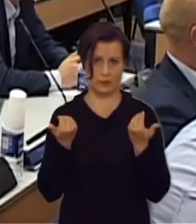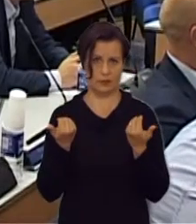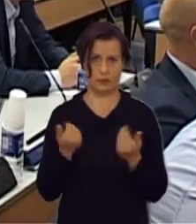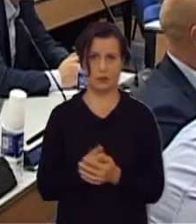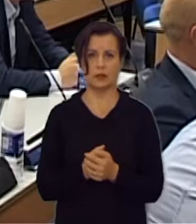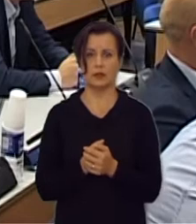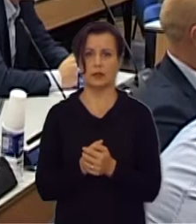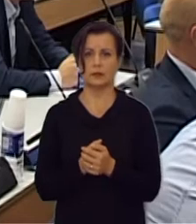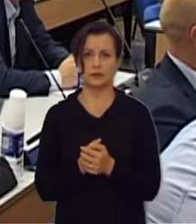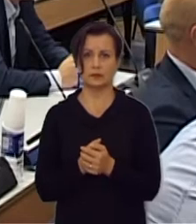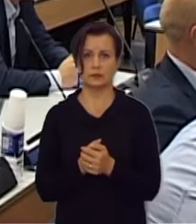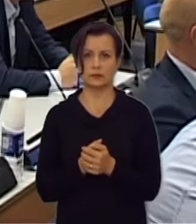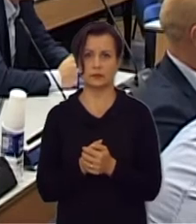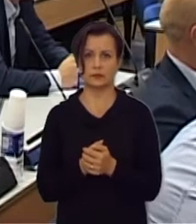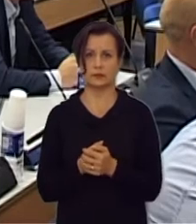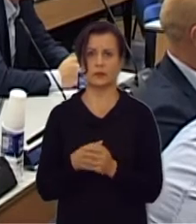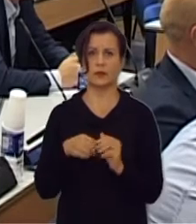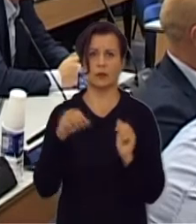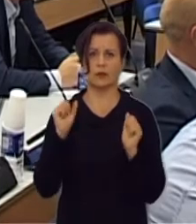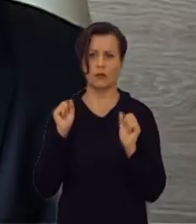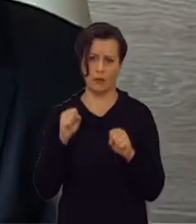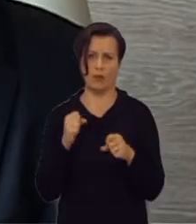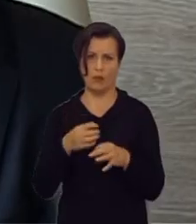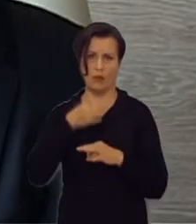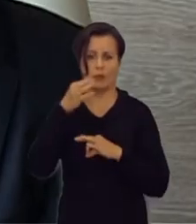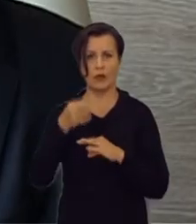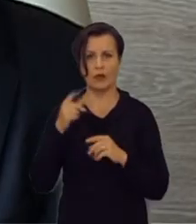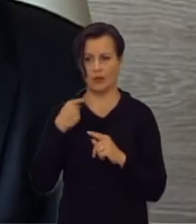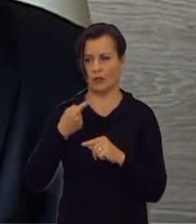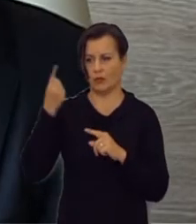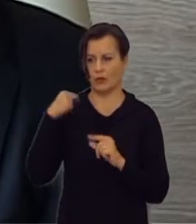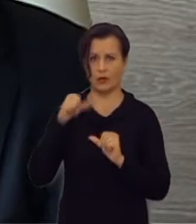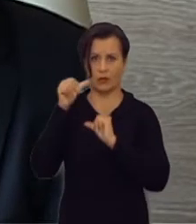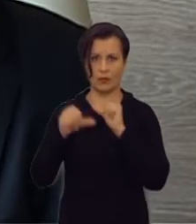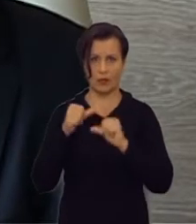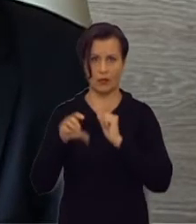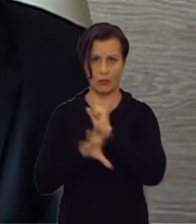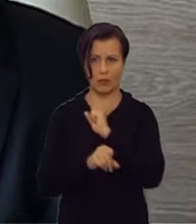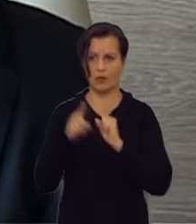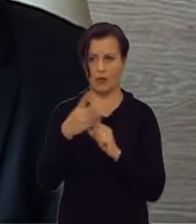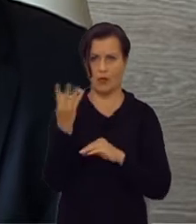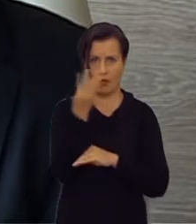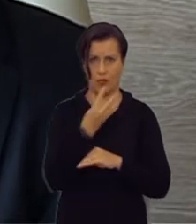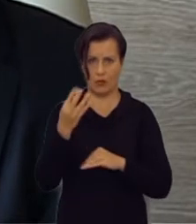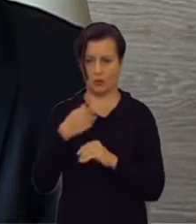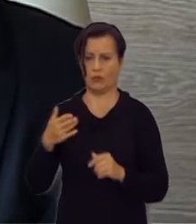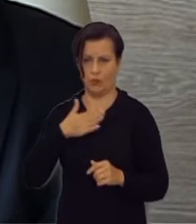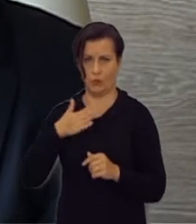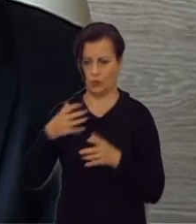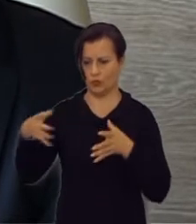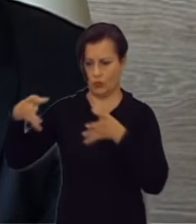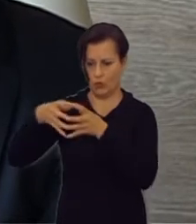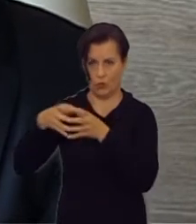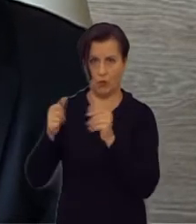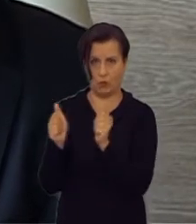taryba truputį irgi skiriasi nuo Seimo. Mūsų klausimai dažniau būna tie, tokie, gal sakykime, tokie ūkiniai,